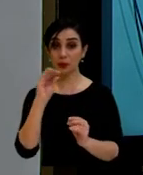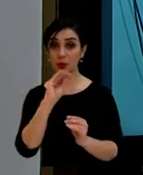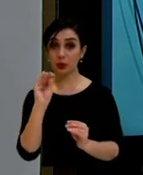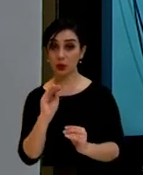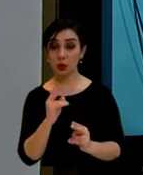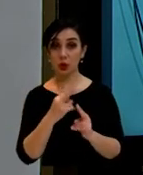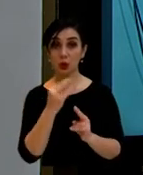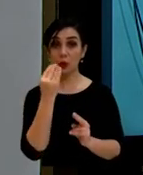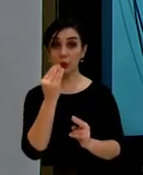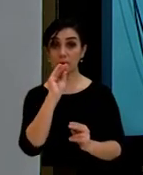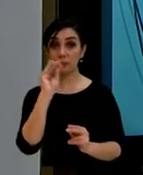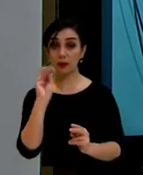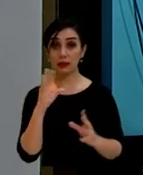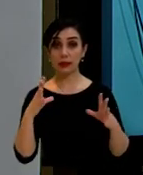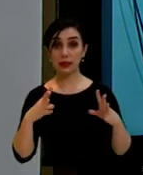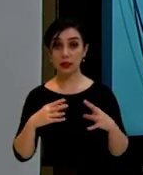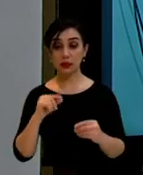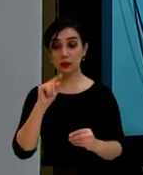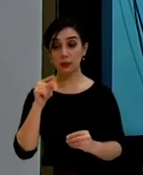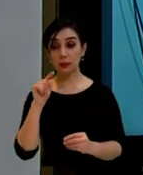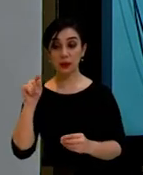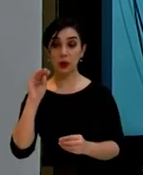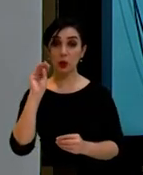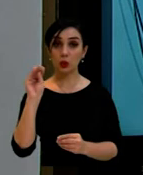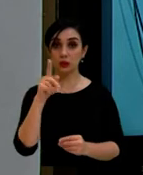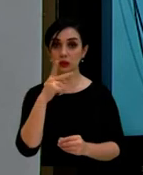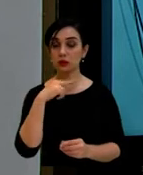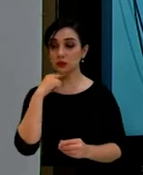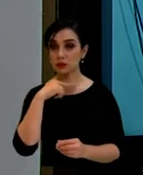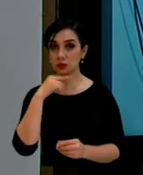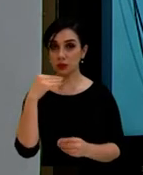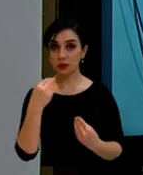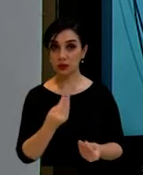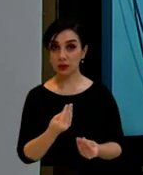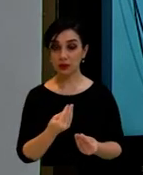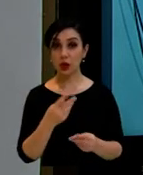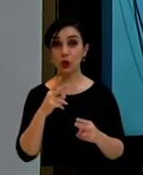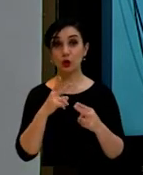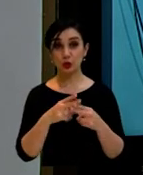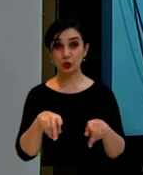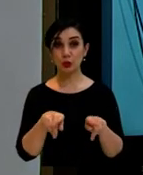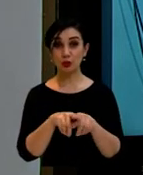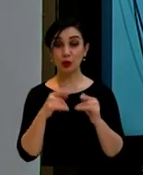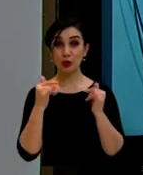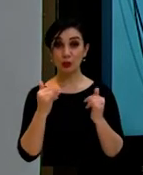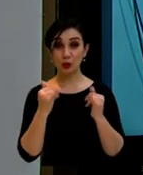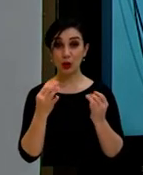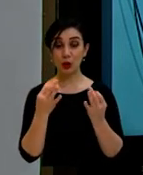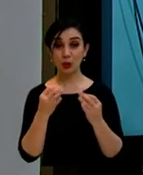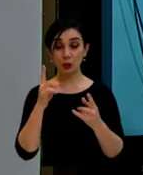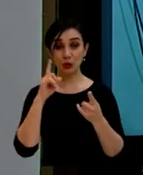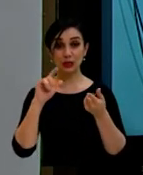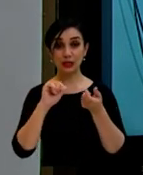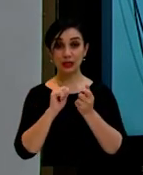o'sha matningizda tinish belgilarining qo'yilishiga e'tibor berasiz. Shu bilan bugungi